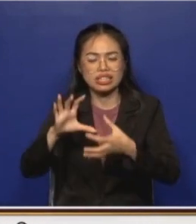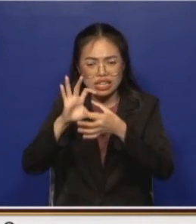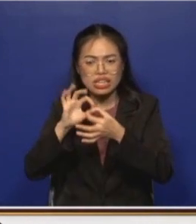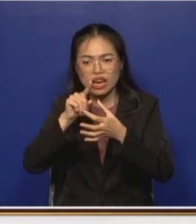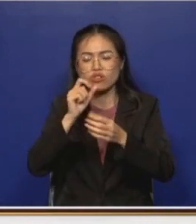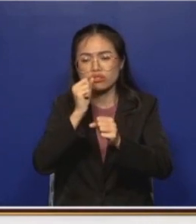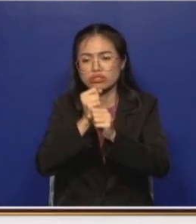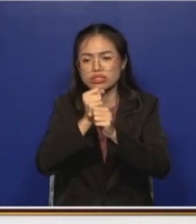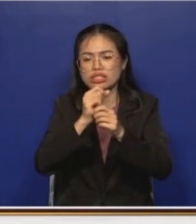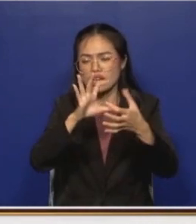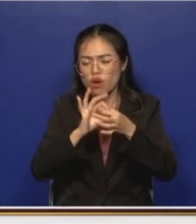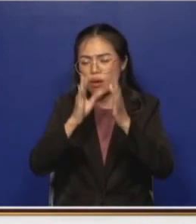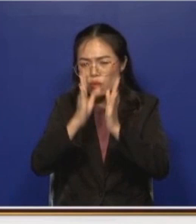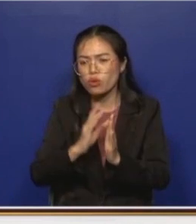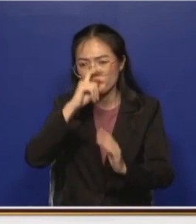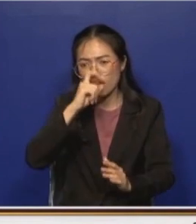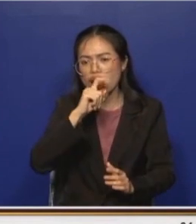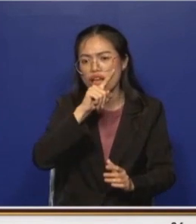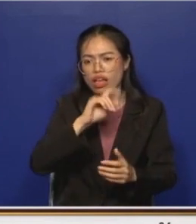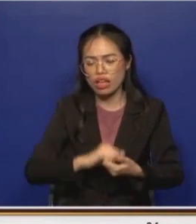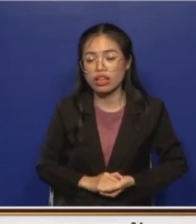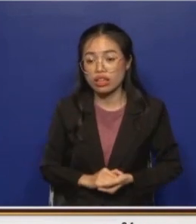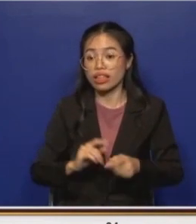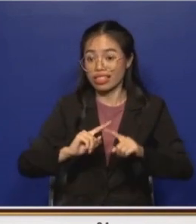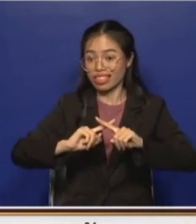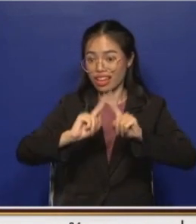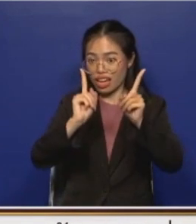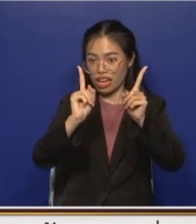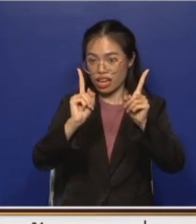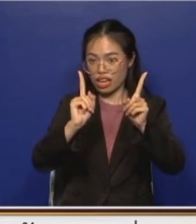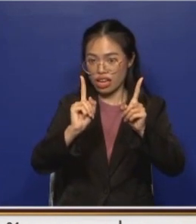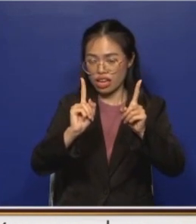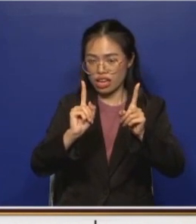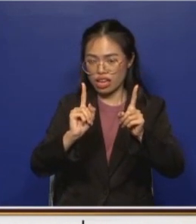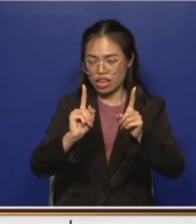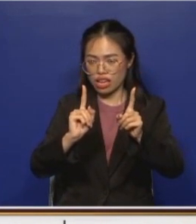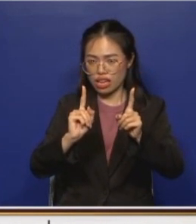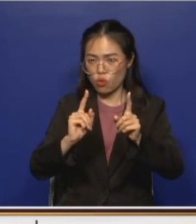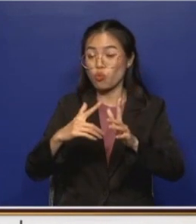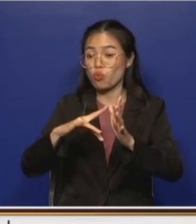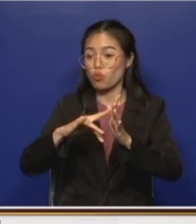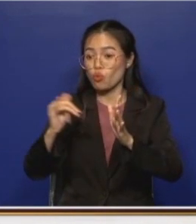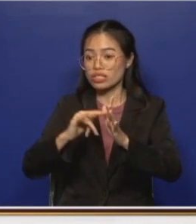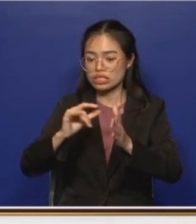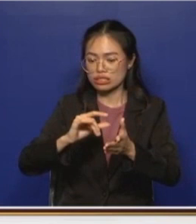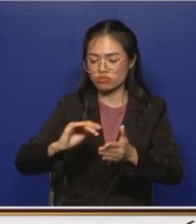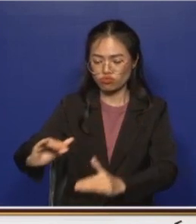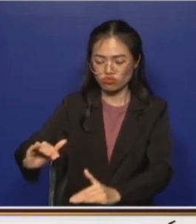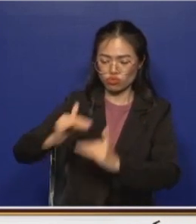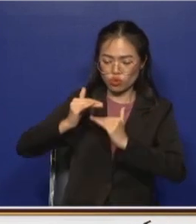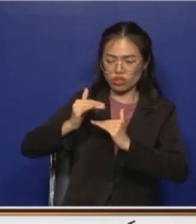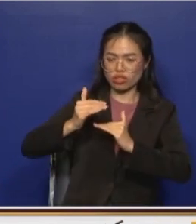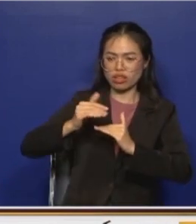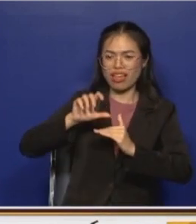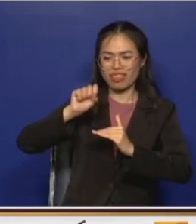ปลี่ยนเรื่อยๆ 200,000 โดสมั้งฮะหรืออะไรแต่ท่านตามข่าวต่างประเทศหรือเปล่าซึ่งออกกันอย่างแพร่หลายมาก